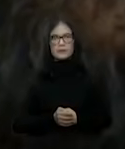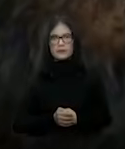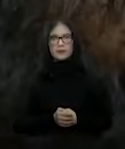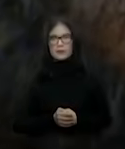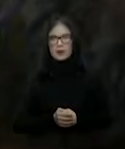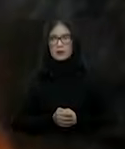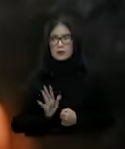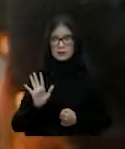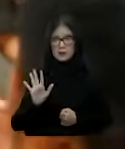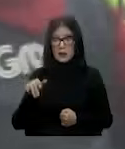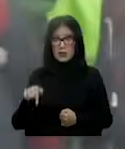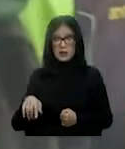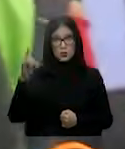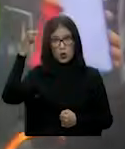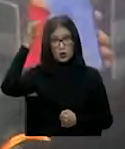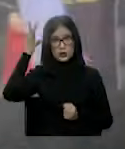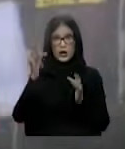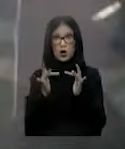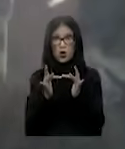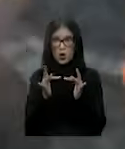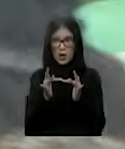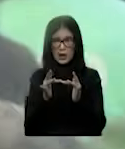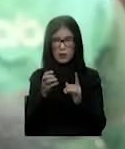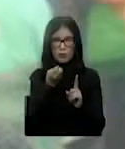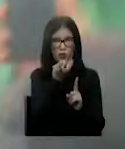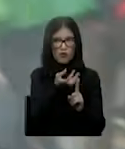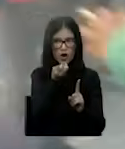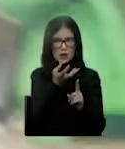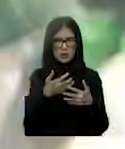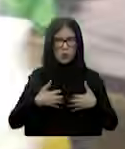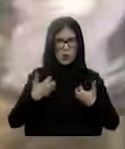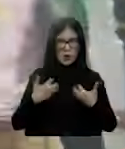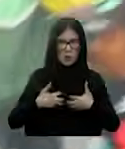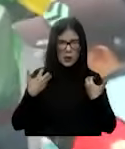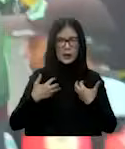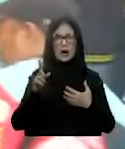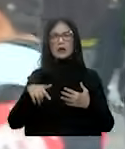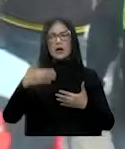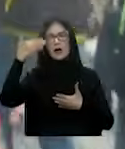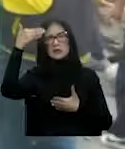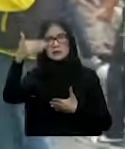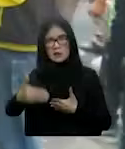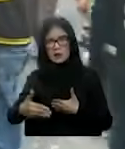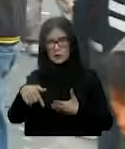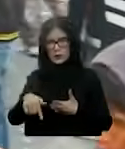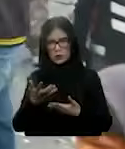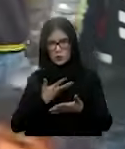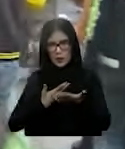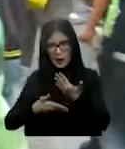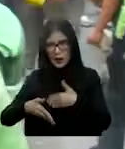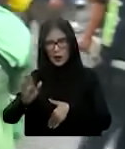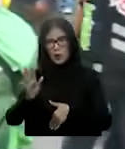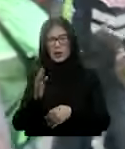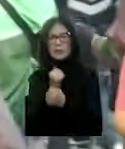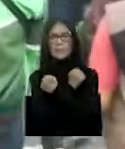Sementara sejumlah pengemudi ojek online terprovokasi dan meluapkan amarah dengan menutup akses jalan warga yang melintas di kawasan Patung Kuda,